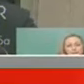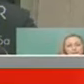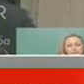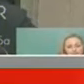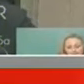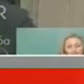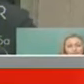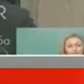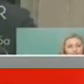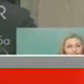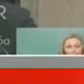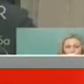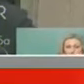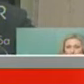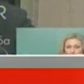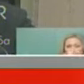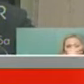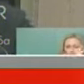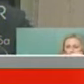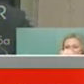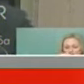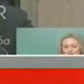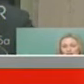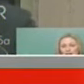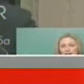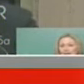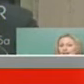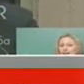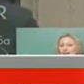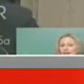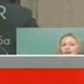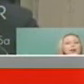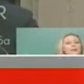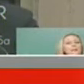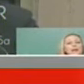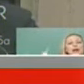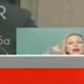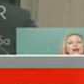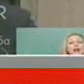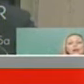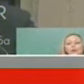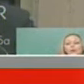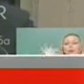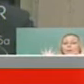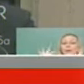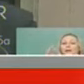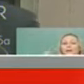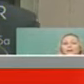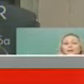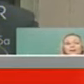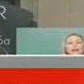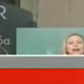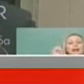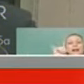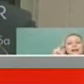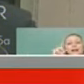διαπραγμάτευση, ξέρεις ή αναζητείς ποιες είναι και οι διαθέσεις του άλλου. Οι Σκοπιανοί